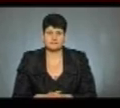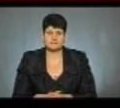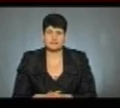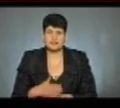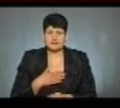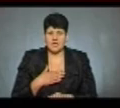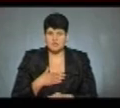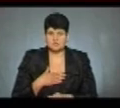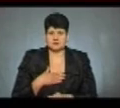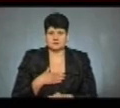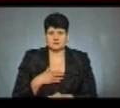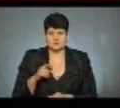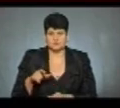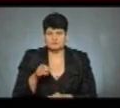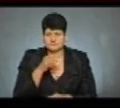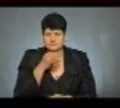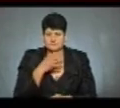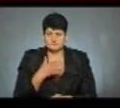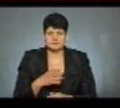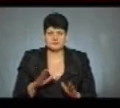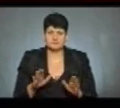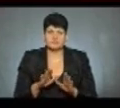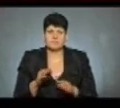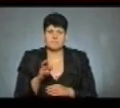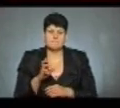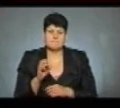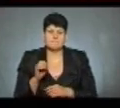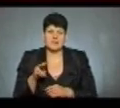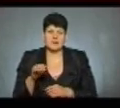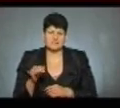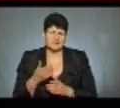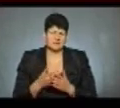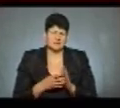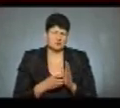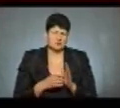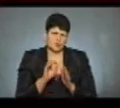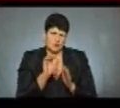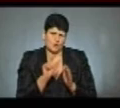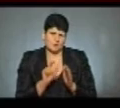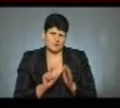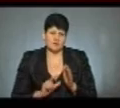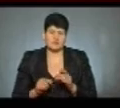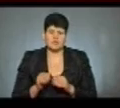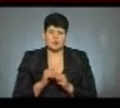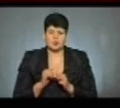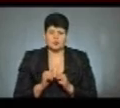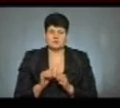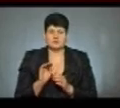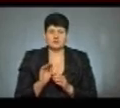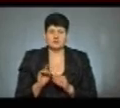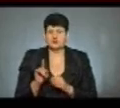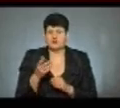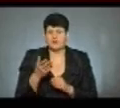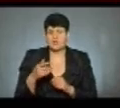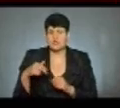Наші фанати під кліпом «Believe», там 900 коментарів і майже кожен другий про те, чого ви не